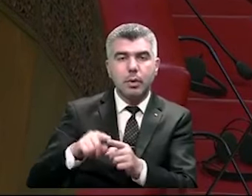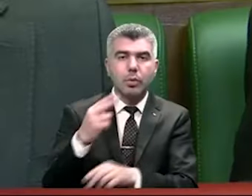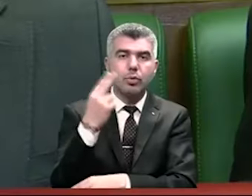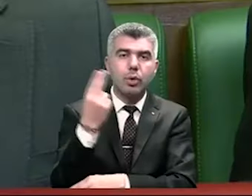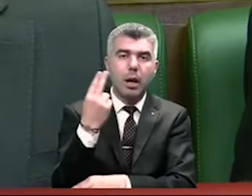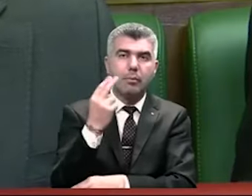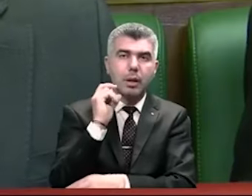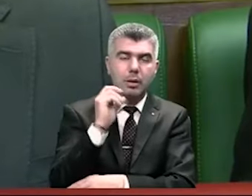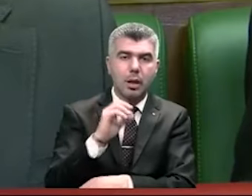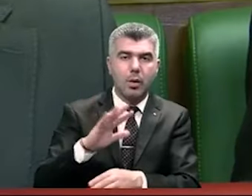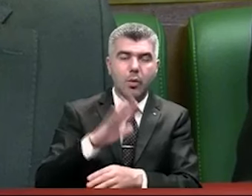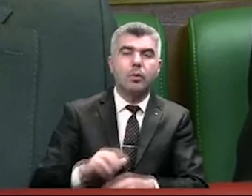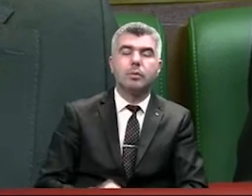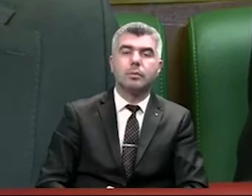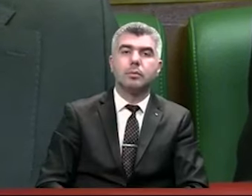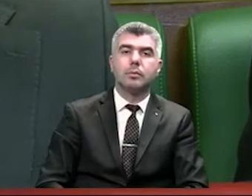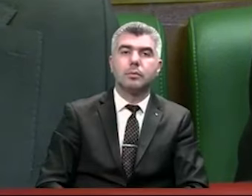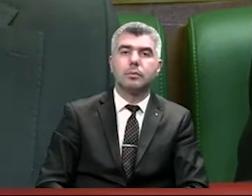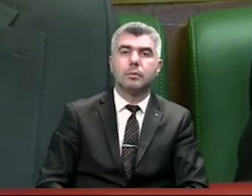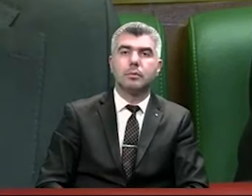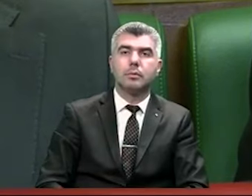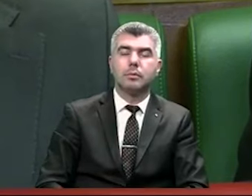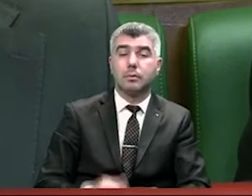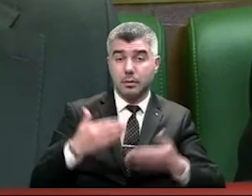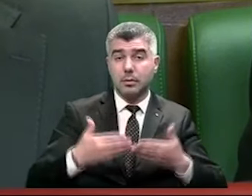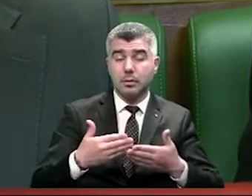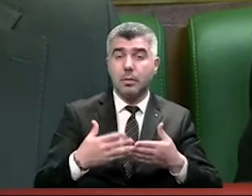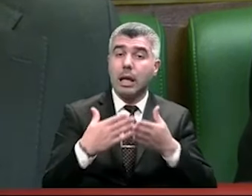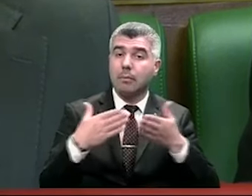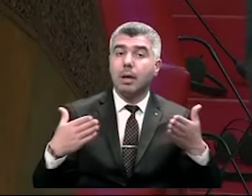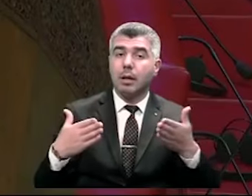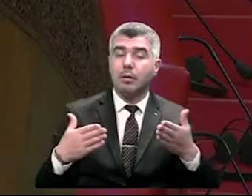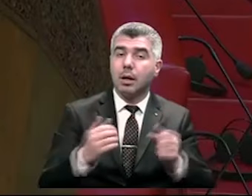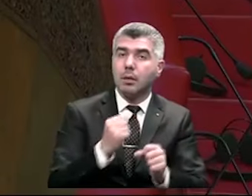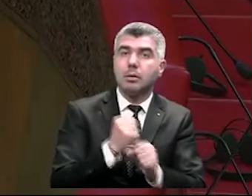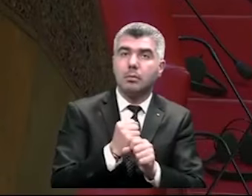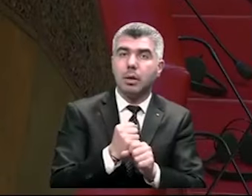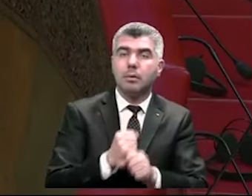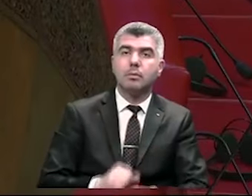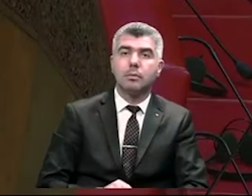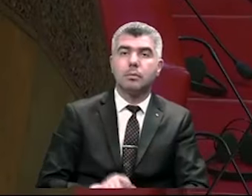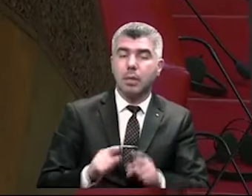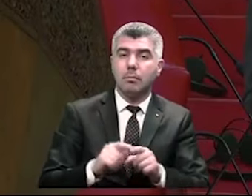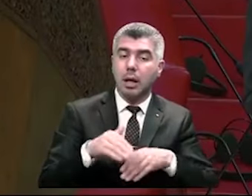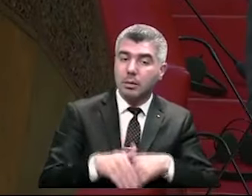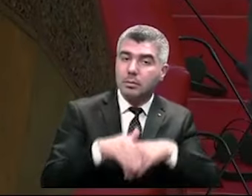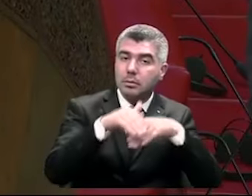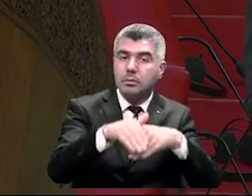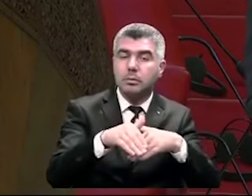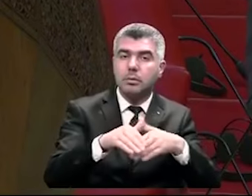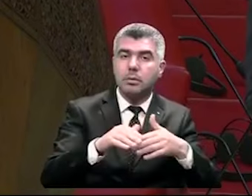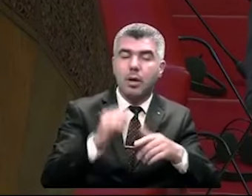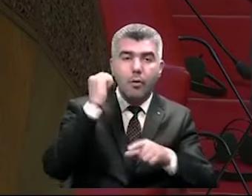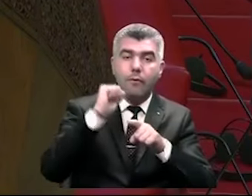الجمعيه ديالنا هذا هذا ورش كبير الى بغينا نكمل في هذا المسار ديال